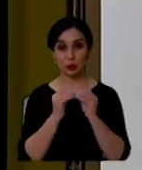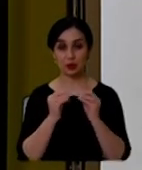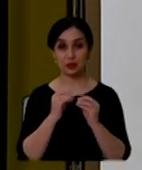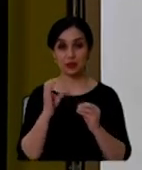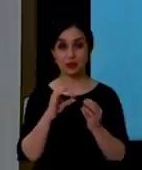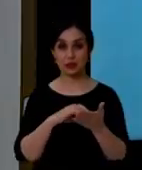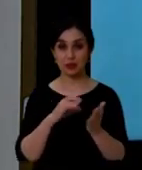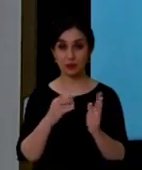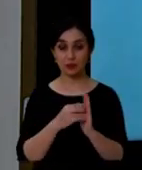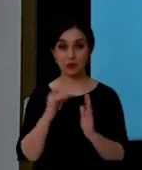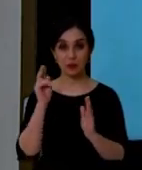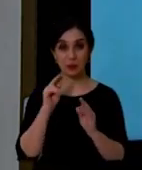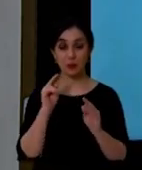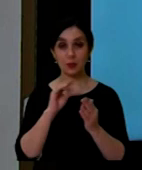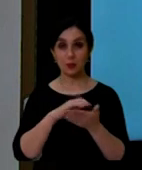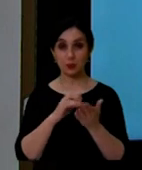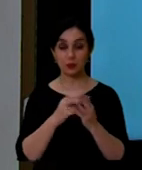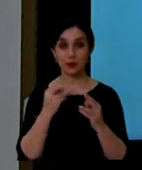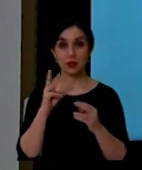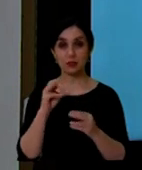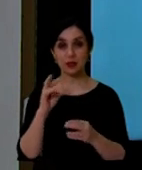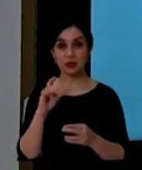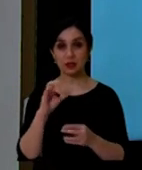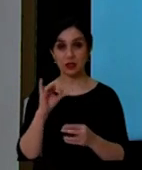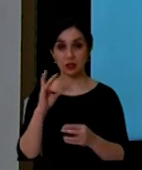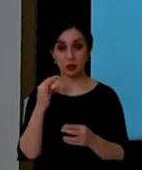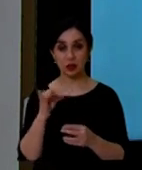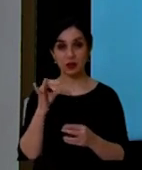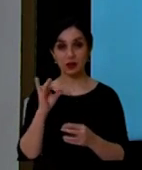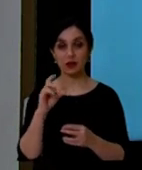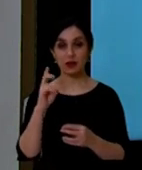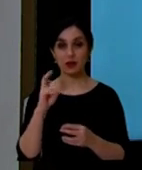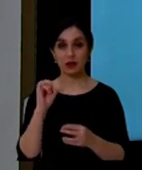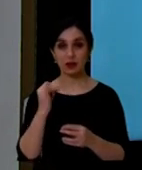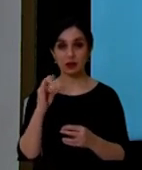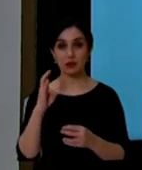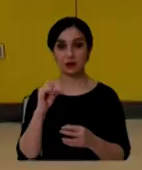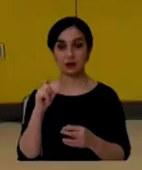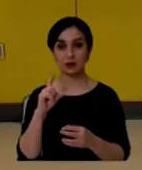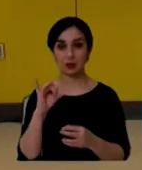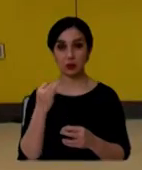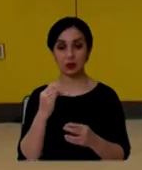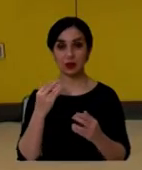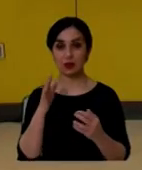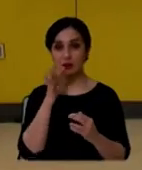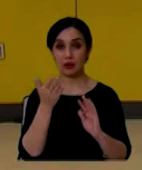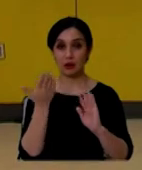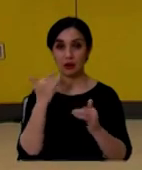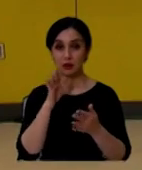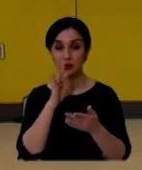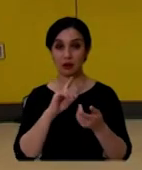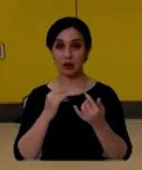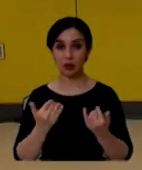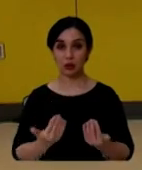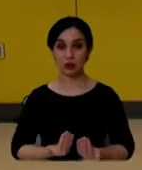biologiya fənədən mizozoy və kainozoy irələrdəgə xayot şəkilləri bilən tanışıb